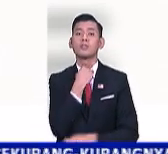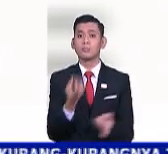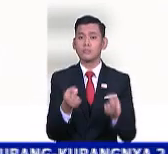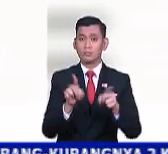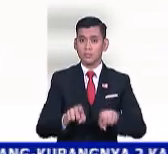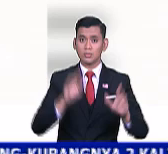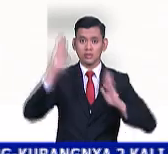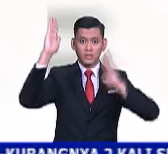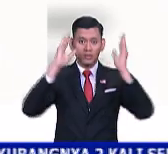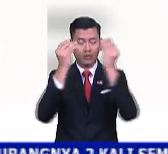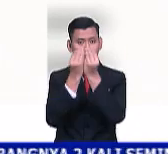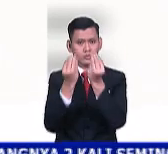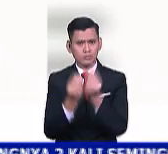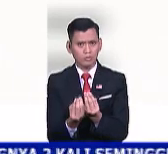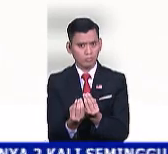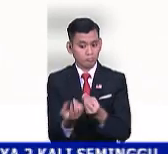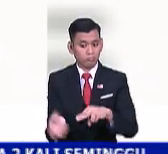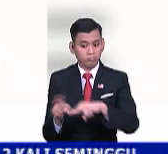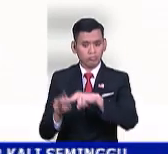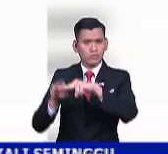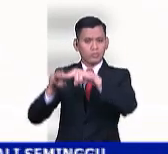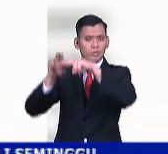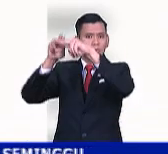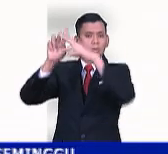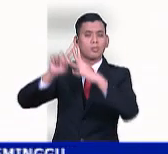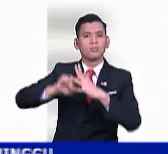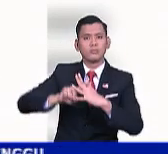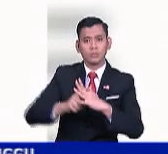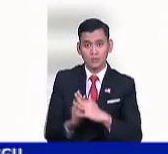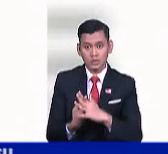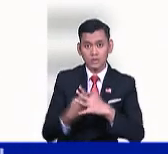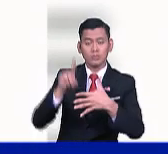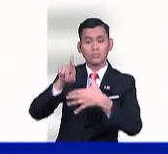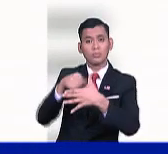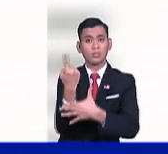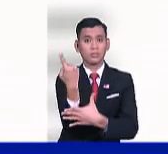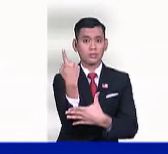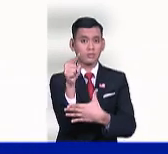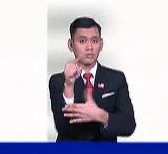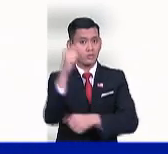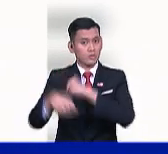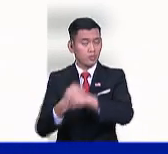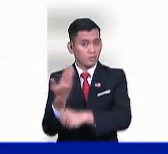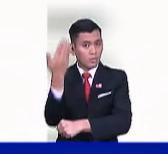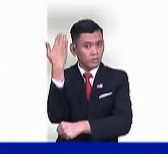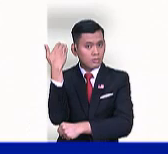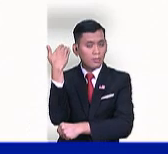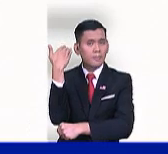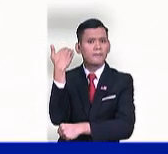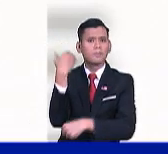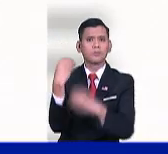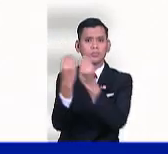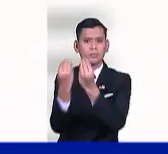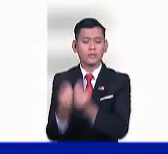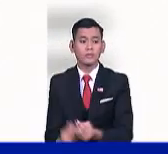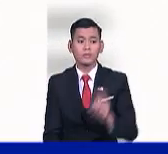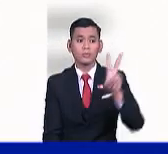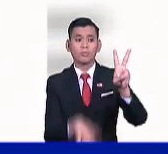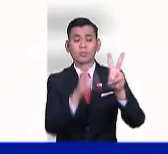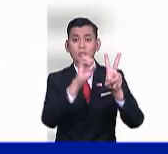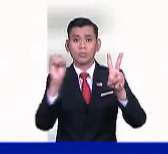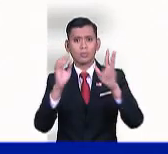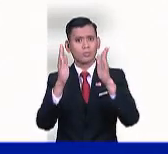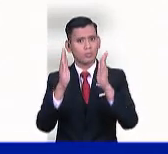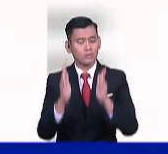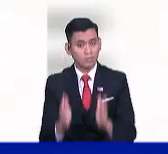Jumlah kes yang dilaporkan semakin meningkat bermula Oktober tahun lalu dengan purata 200 kes jangkitan sebulan. Di